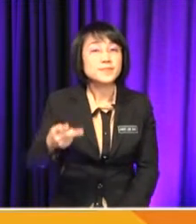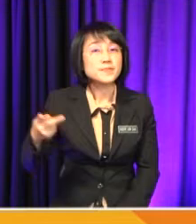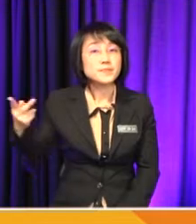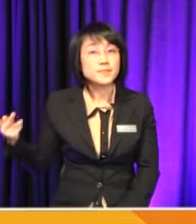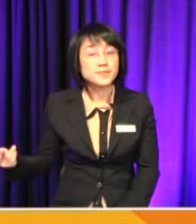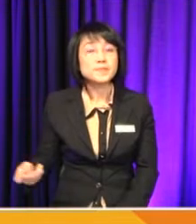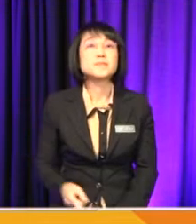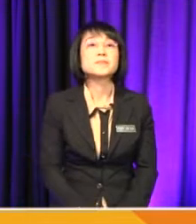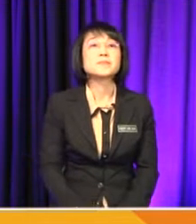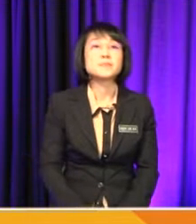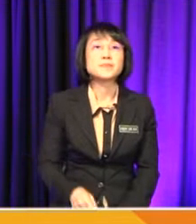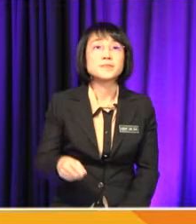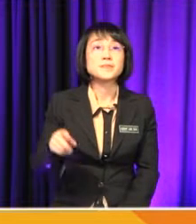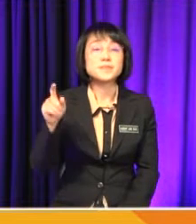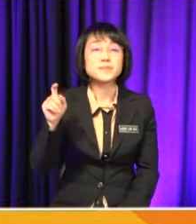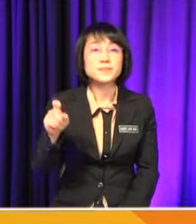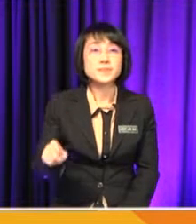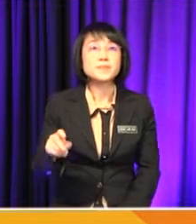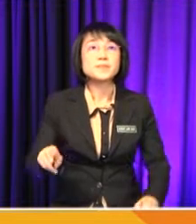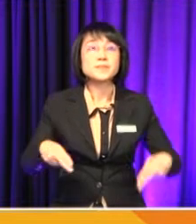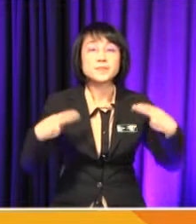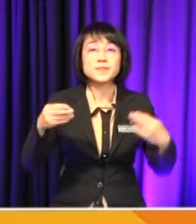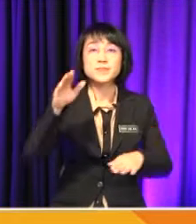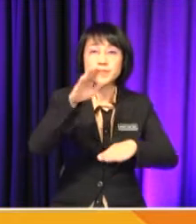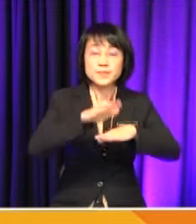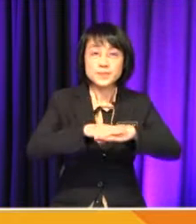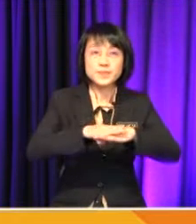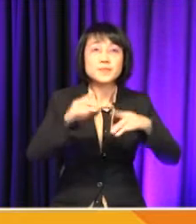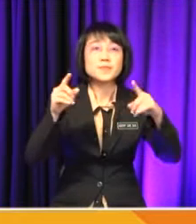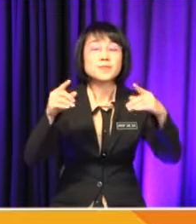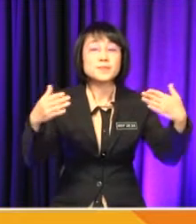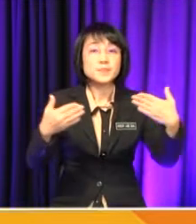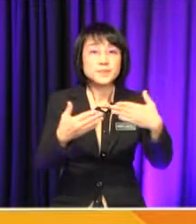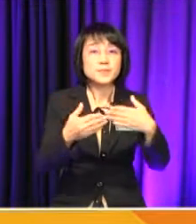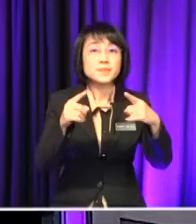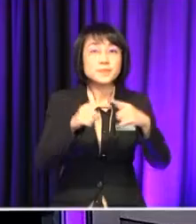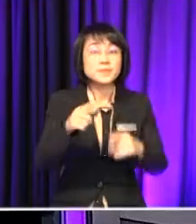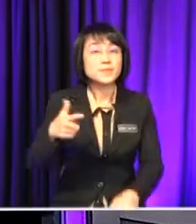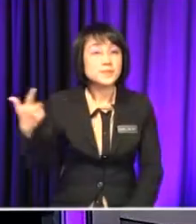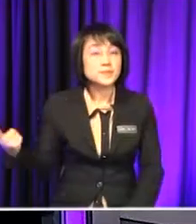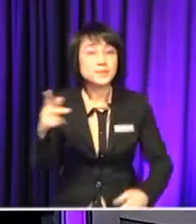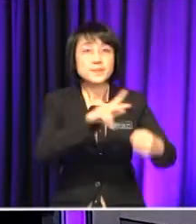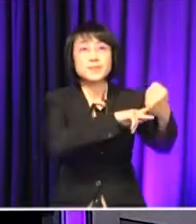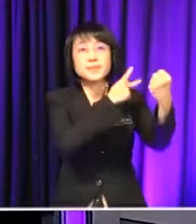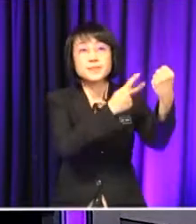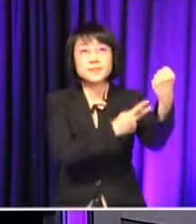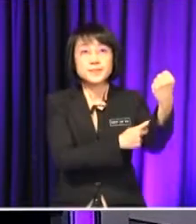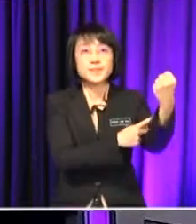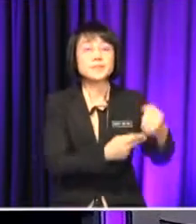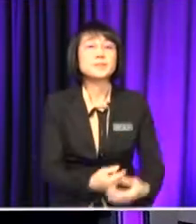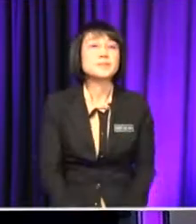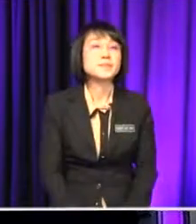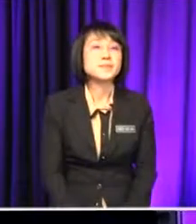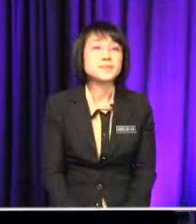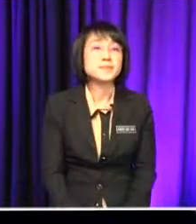perlu dihidupkan dengan menyambungkan ke bekalan kuasa. Okey, baik Fizi. Baik, cikgu. Okey, jadi kalau kita tengok di